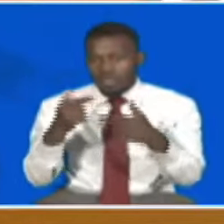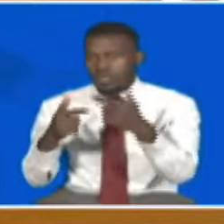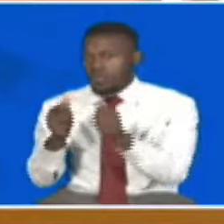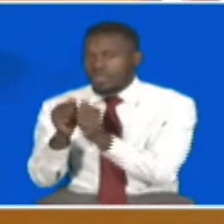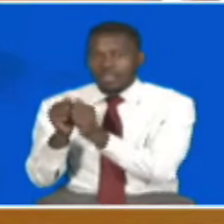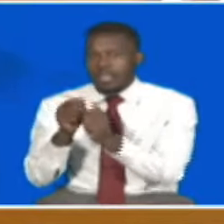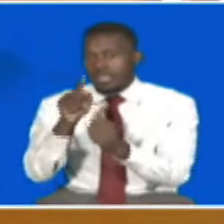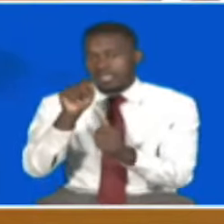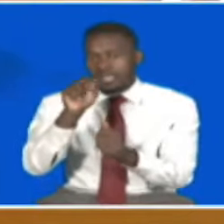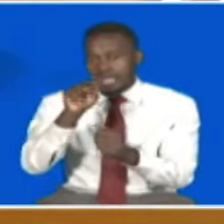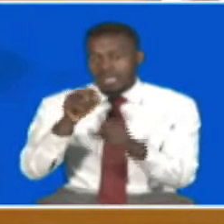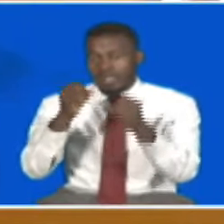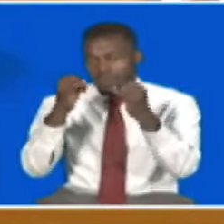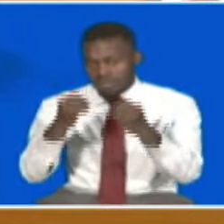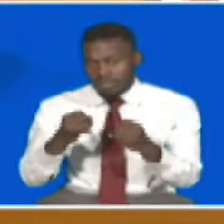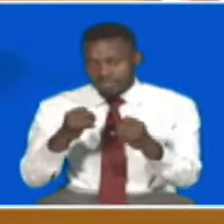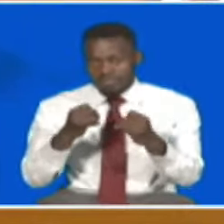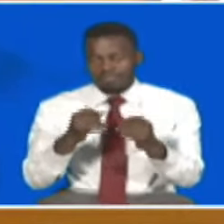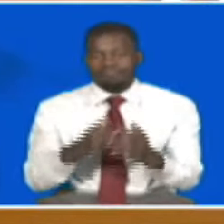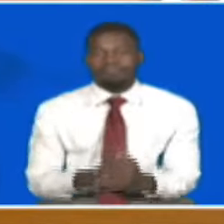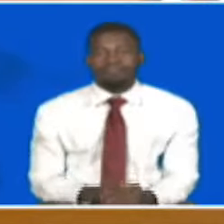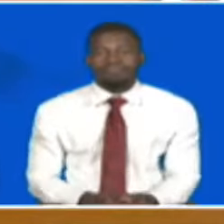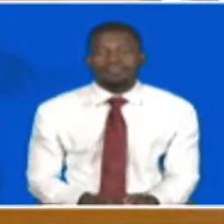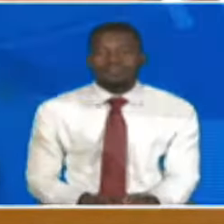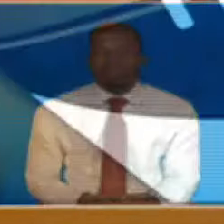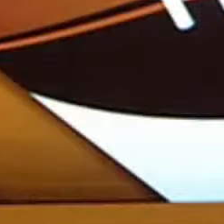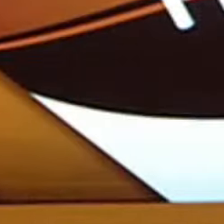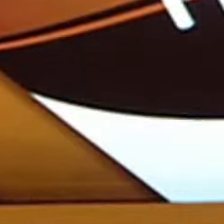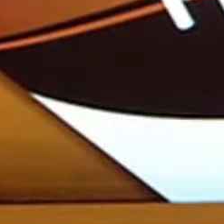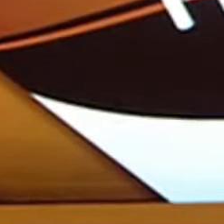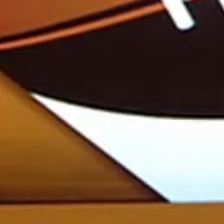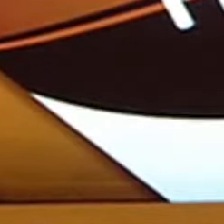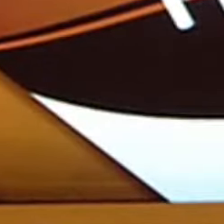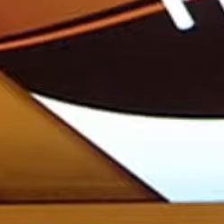lakini KTN News tunaendelea tungali na taarifa nyingi.